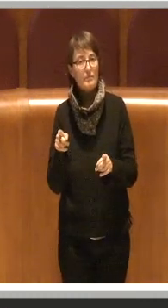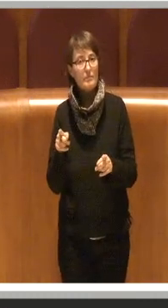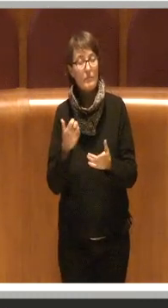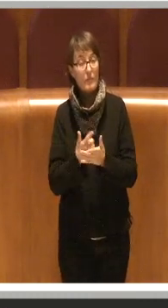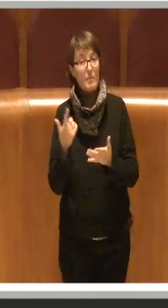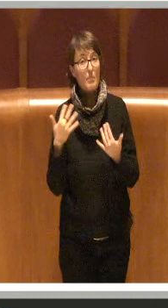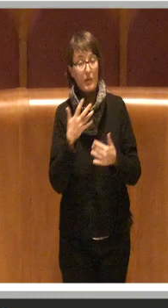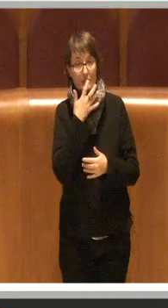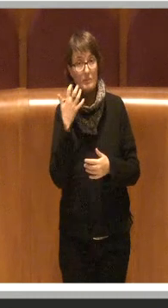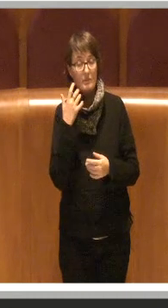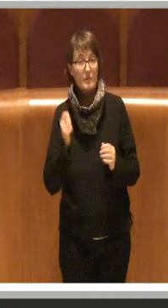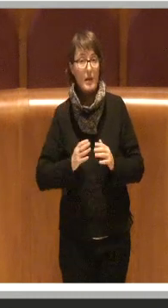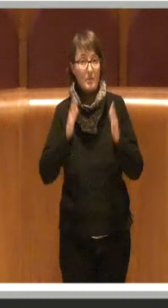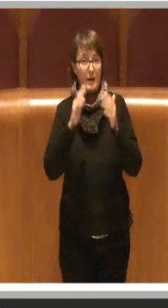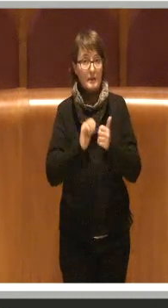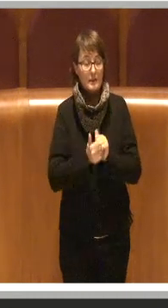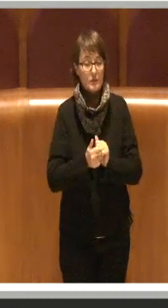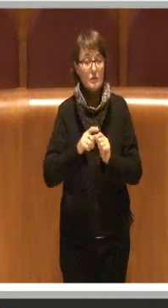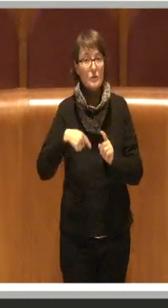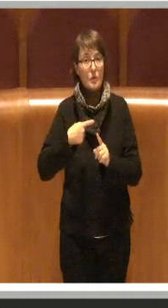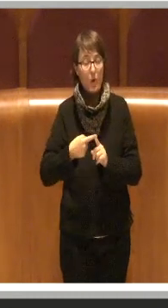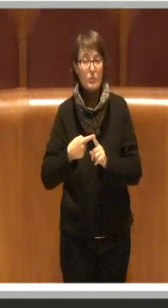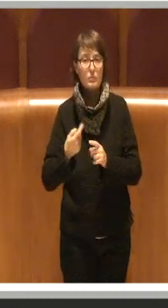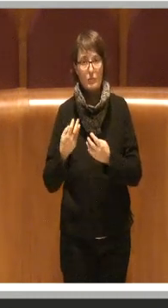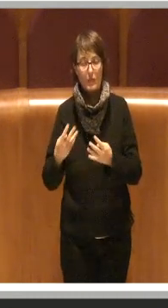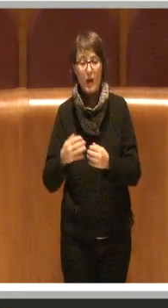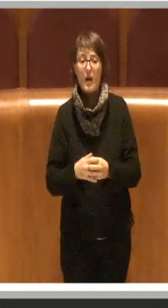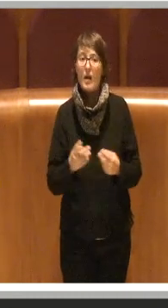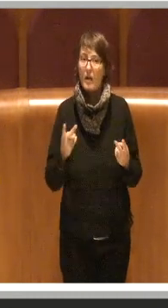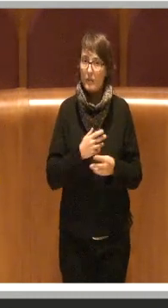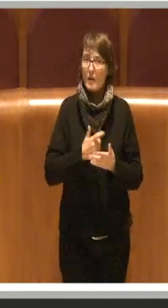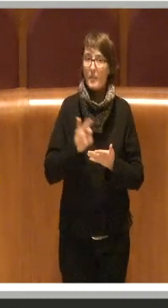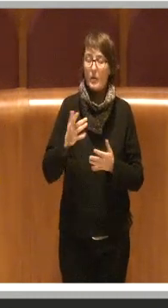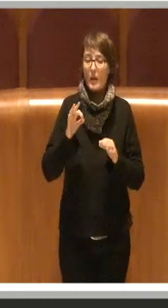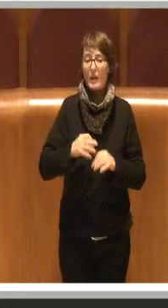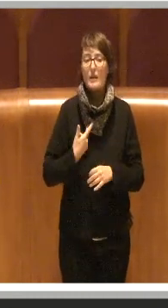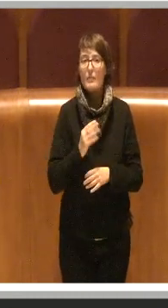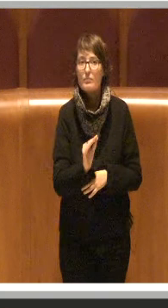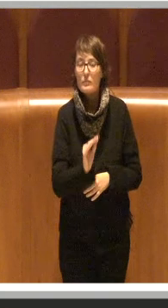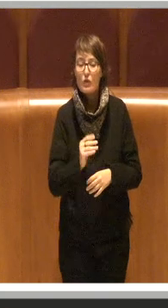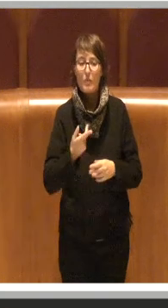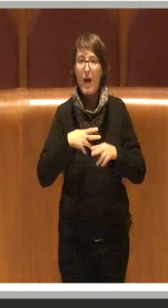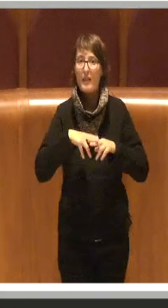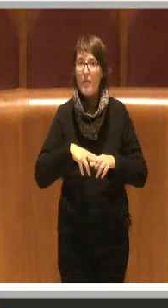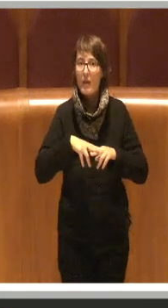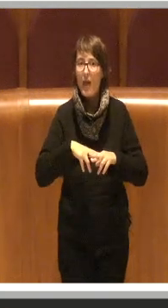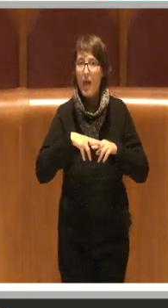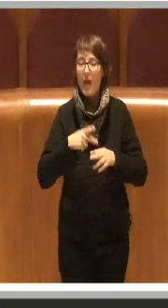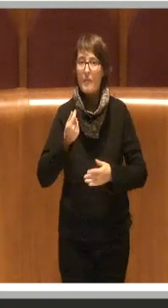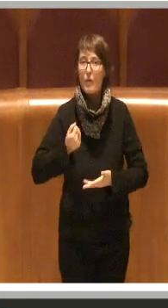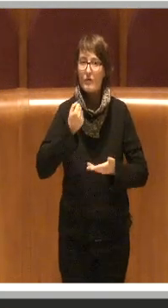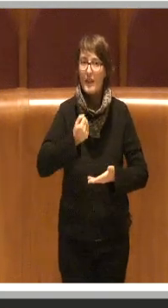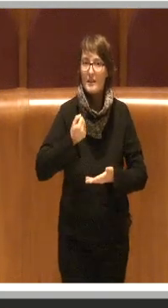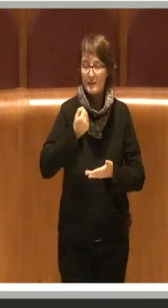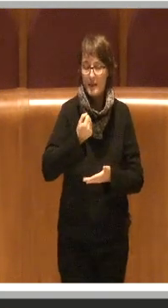si vada a chiedere di mantenere il finanziamento, di renderlo adeguato per realizzare il